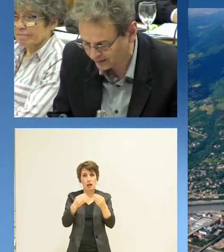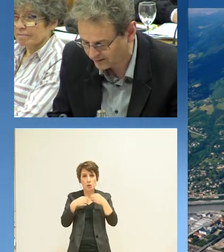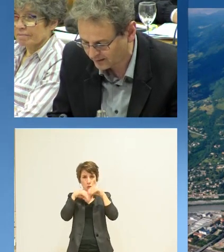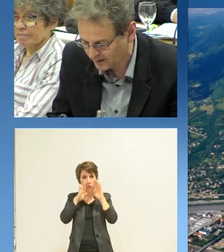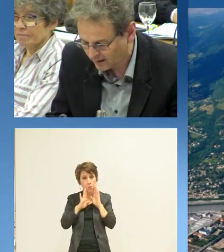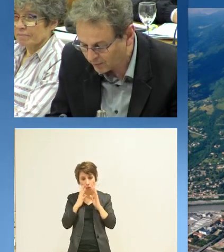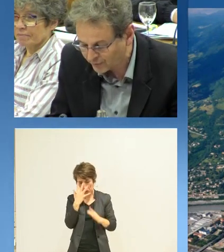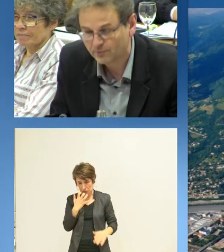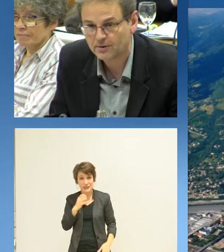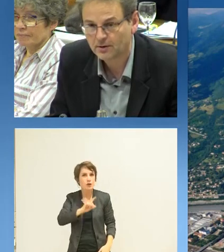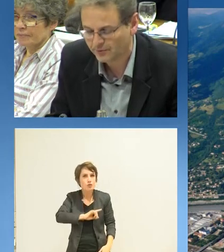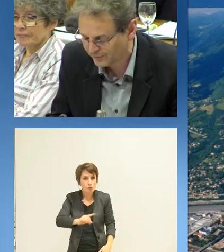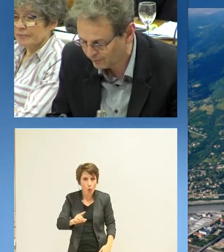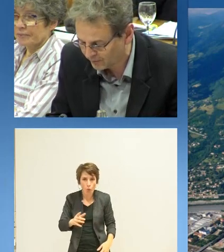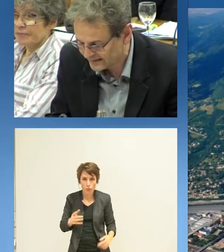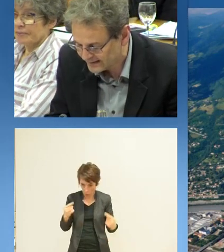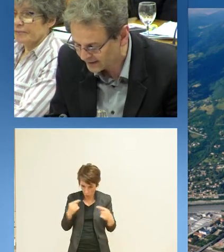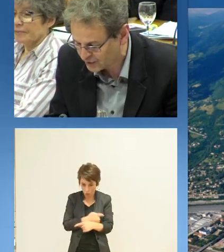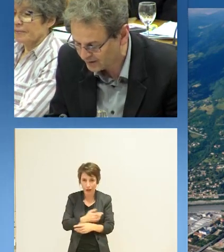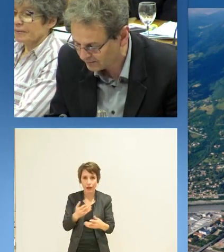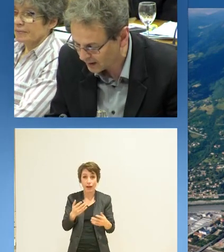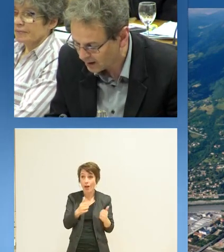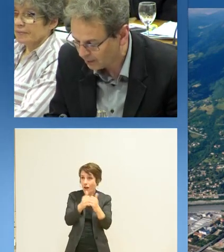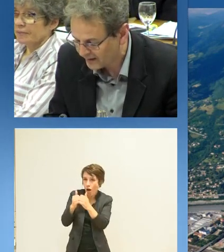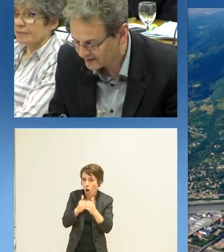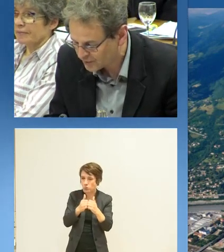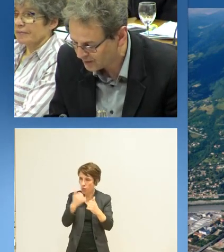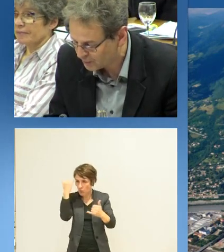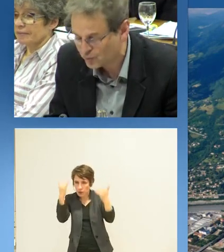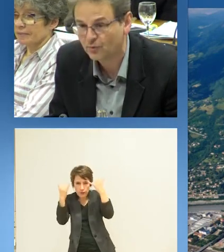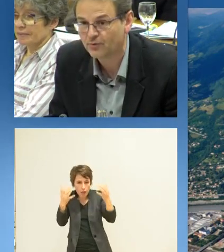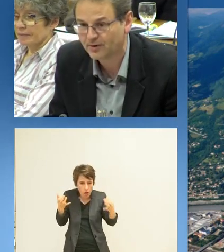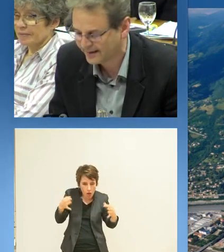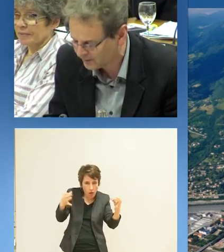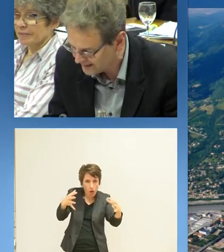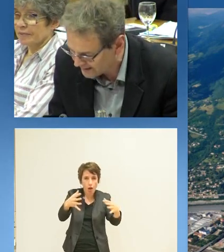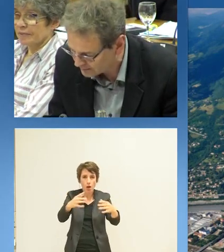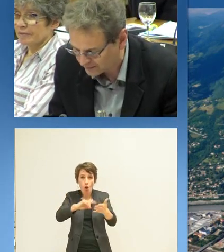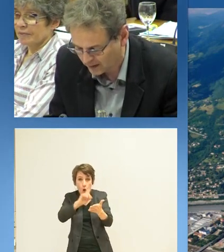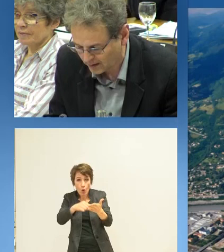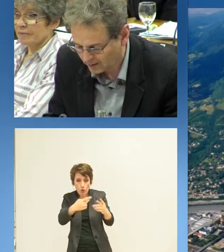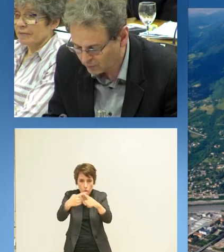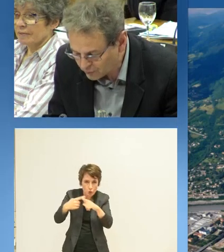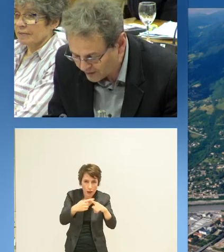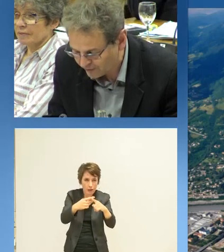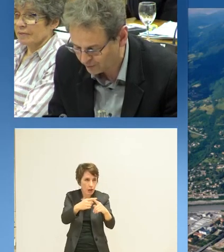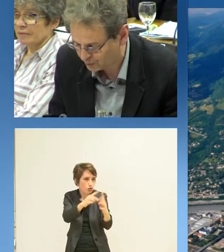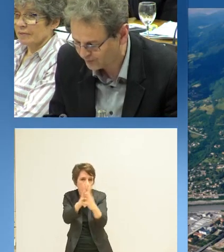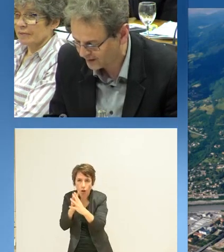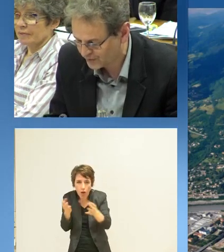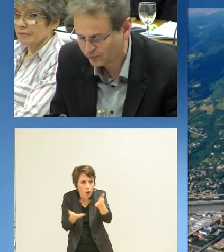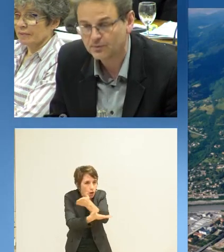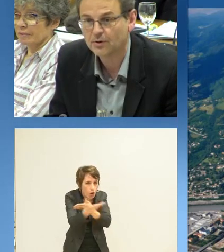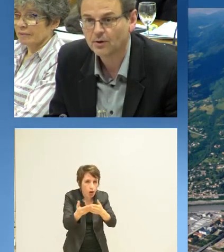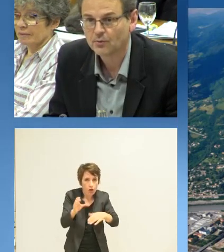contraire ensemble en développant des synergies en partageant les ressources en créant des liens de nouvelles formes de